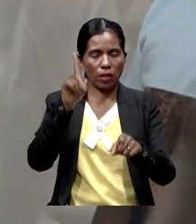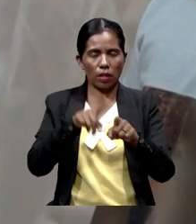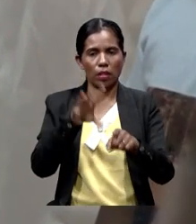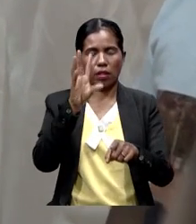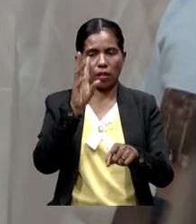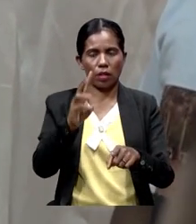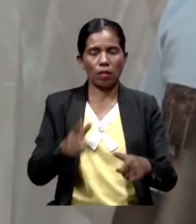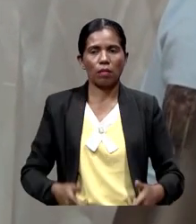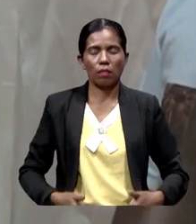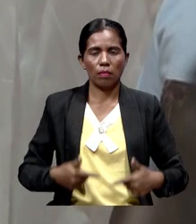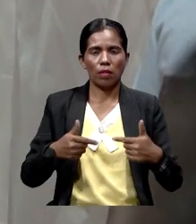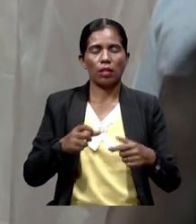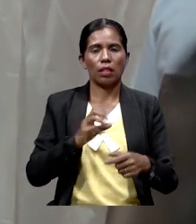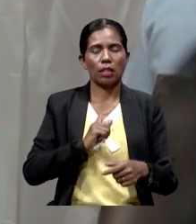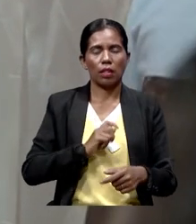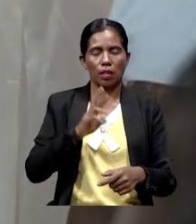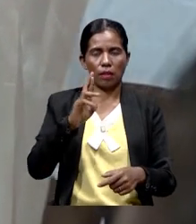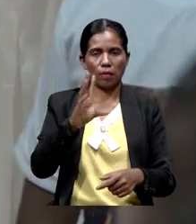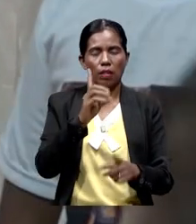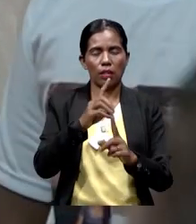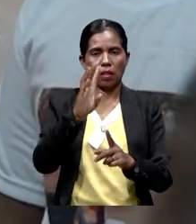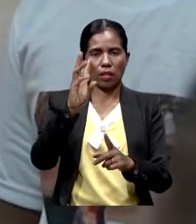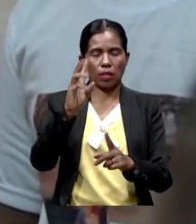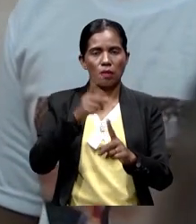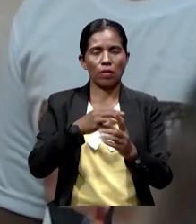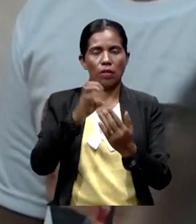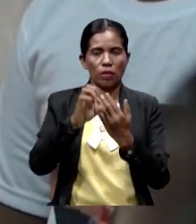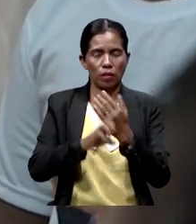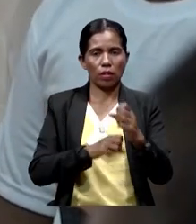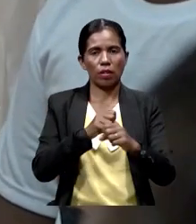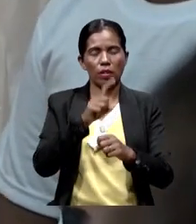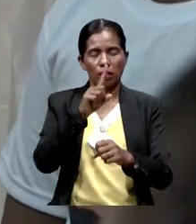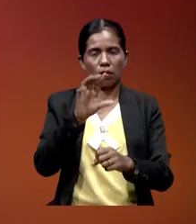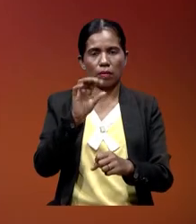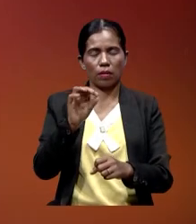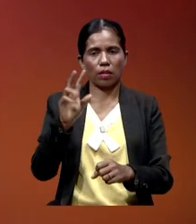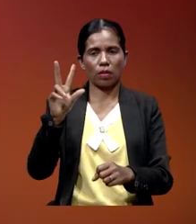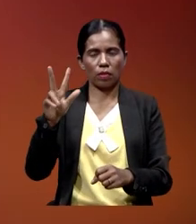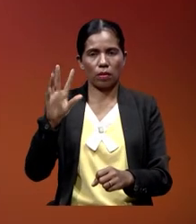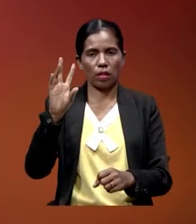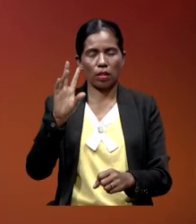lebe mori sia suku tibar, ia lorong nen, fulan junyu tinang ringwida atu sia hitul resin rua. Husi